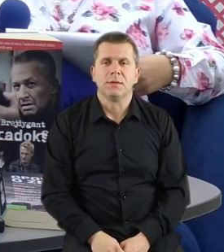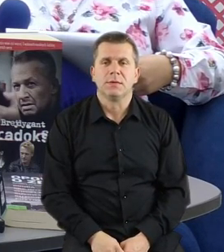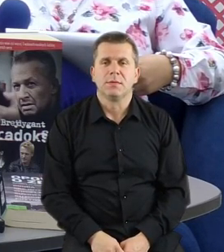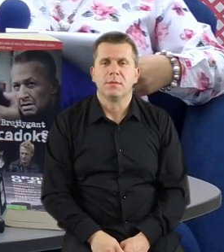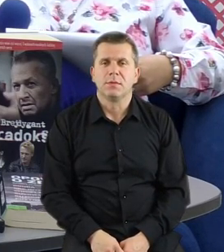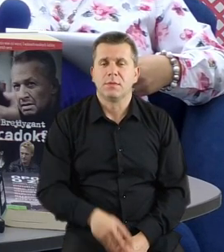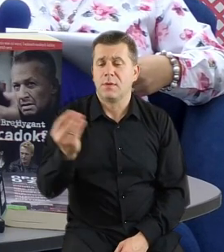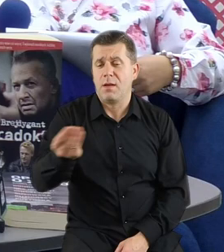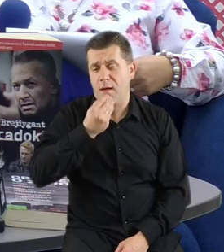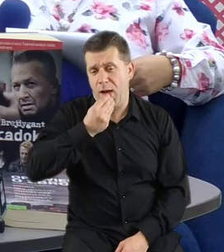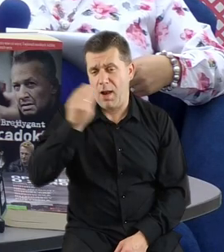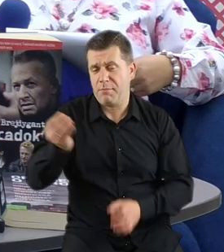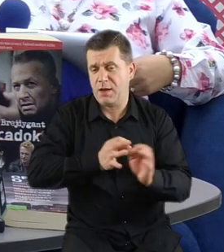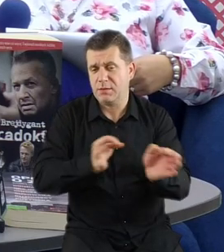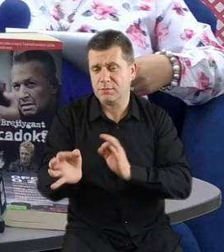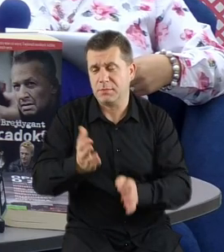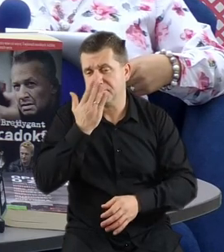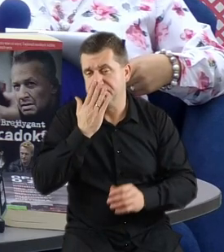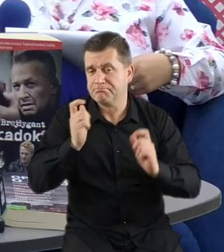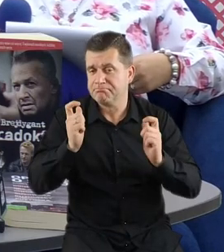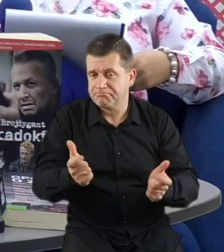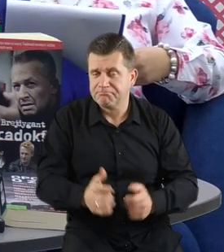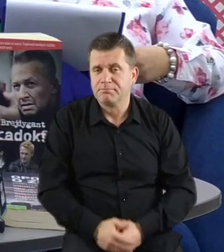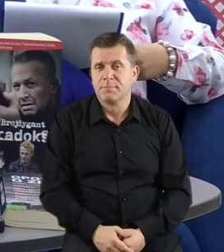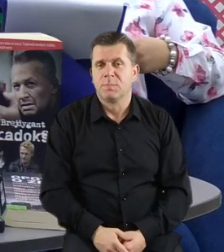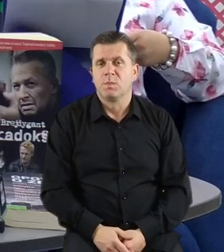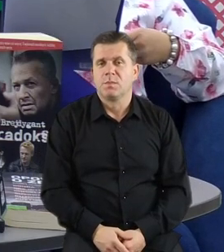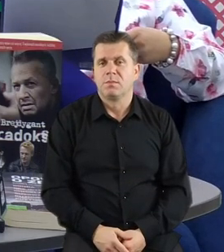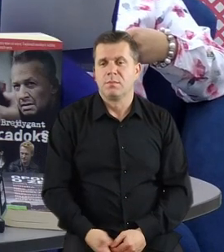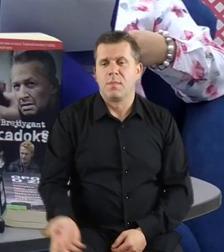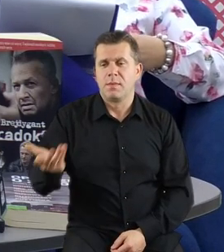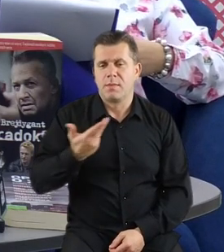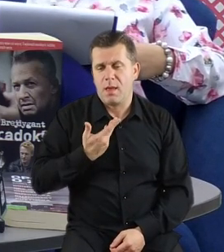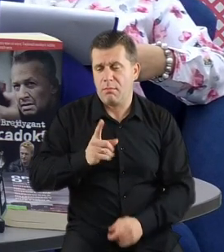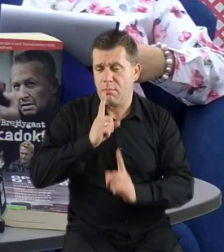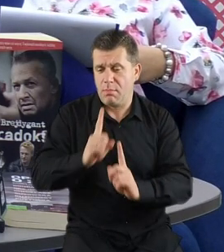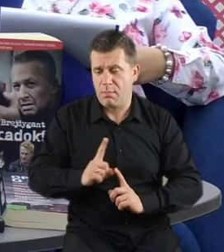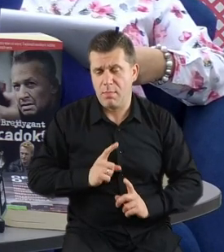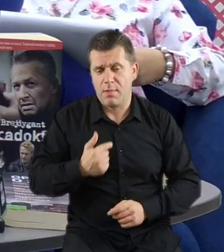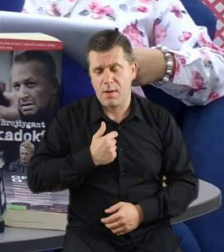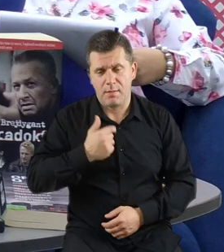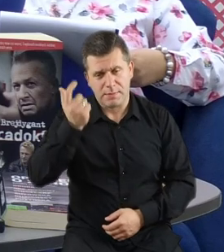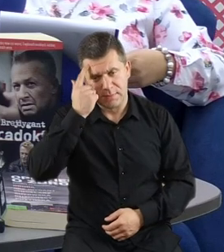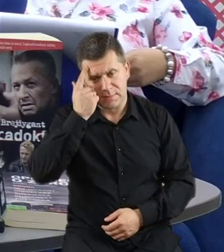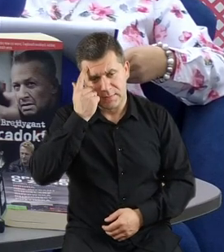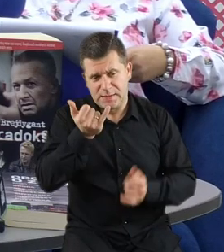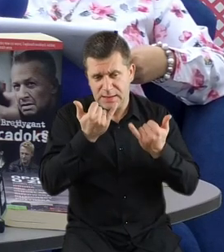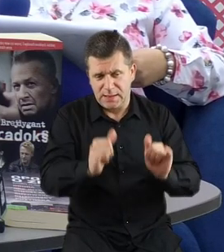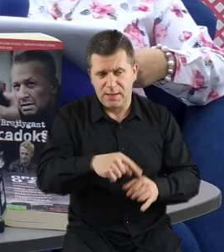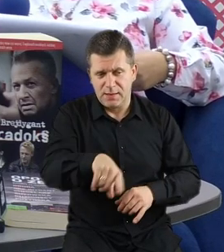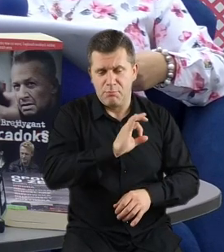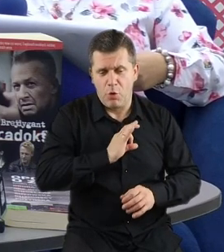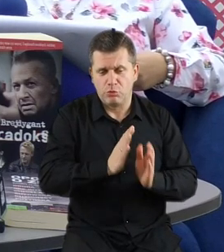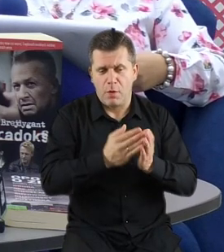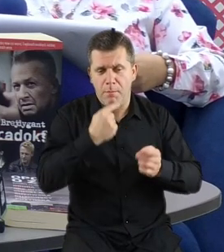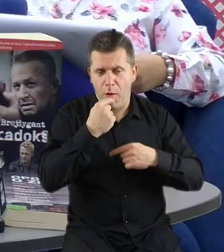Jest jeszcze lepsza historia polegająca na tym, że jeżeli oni taką mi dają dyspozycję, to ja wtedy kradnę sobie z innej swojej